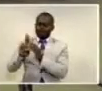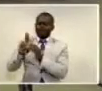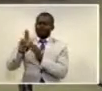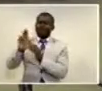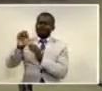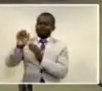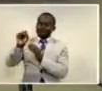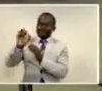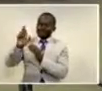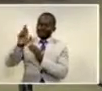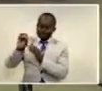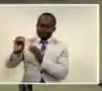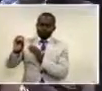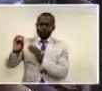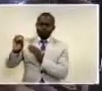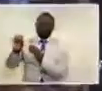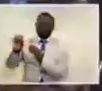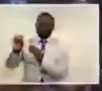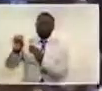ndandambara.